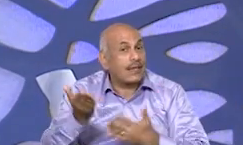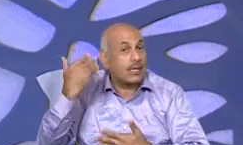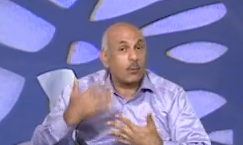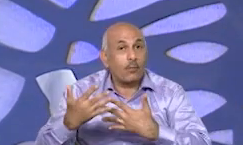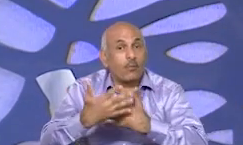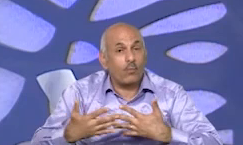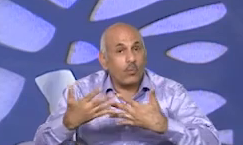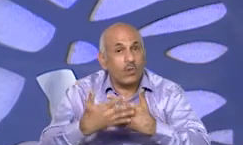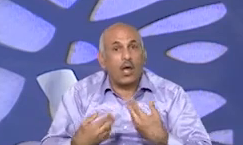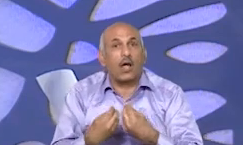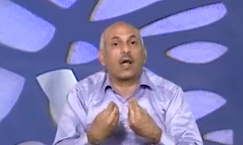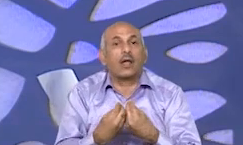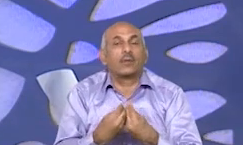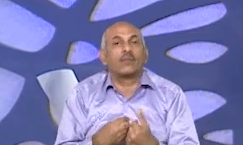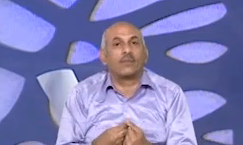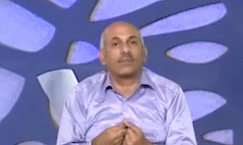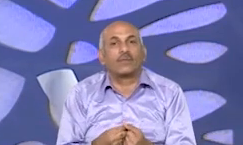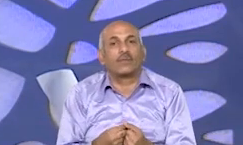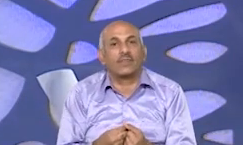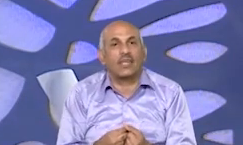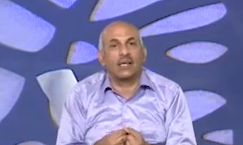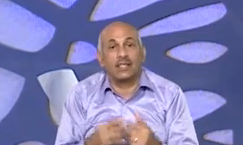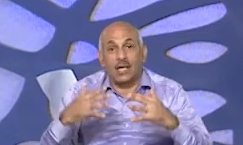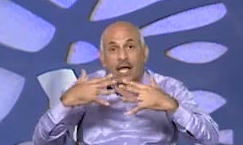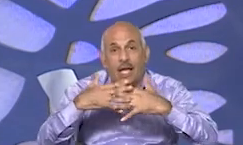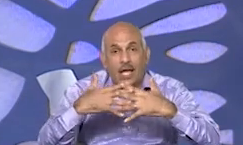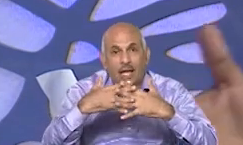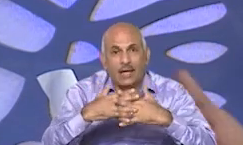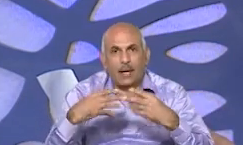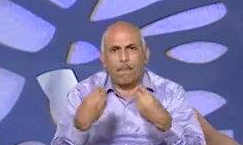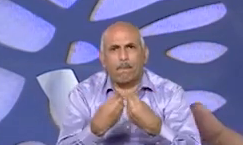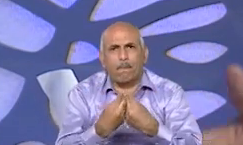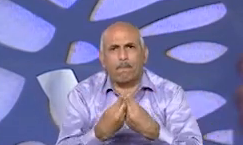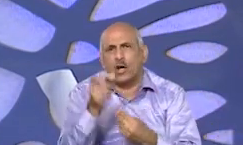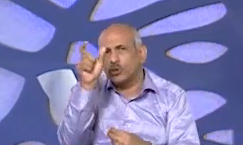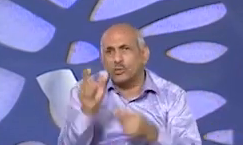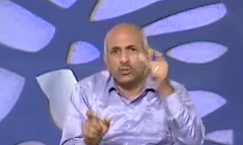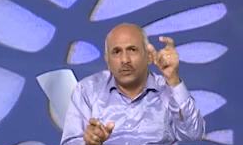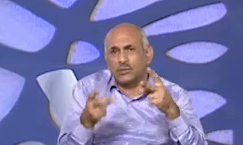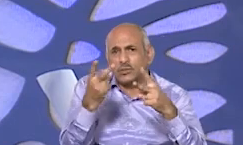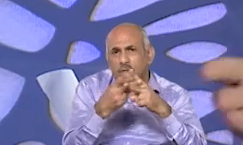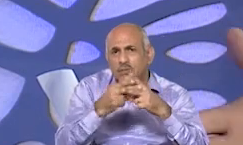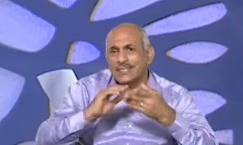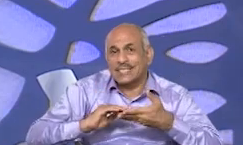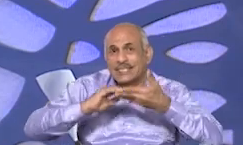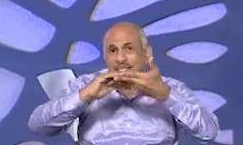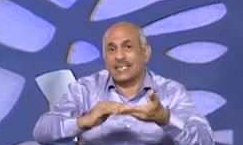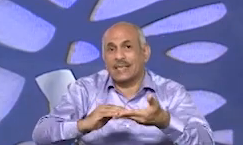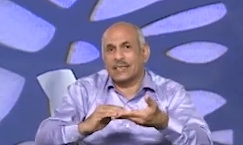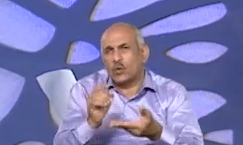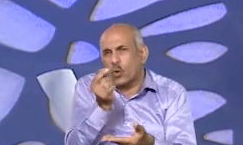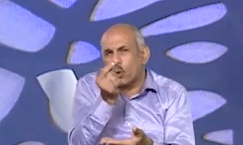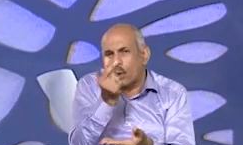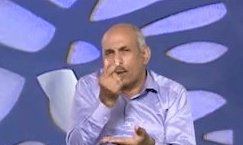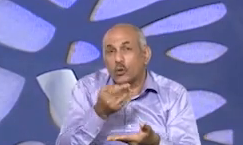فيه، وزي ما بيسموها التشبيكات، ان انا اكونكت مع ناس تساعد في الجزئيه دي